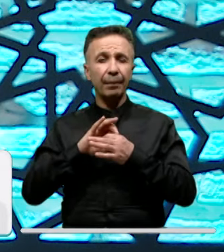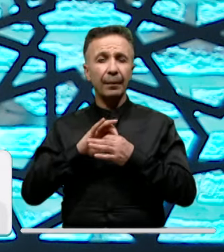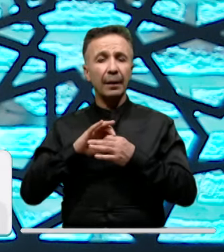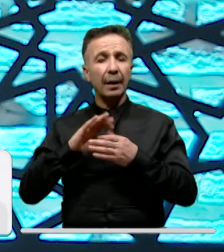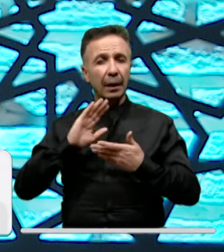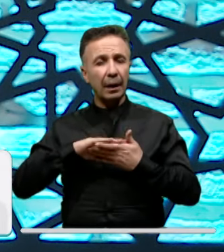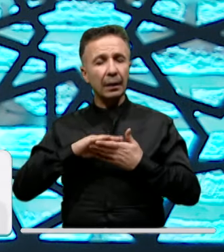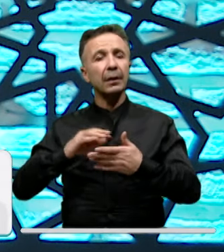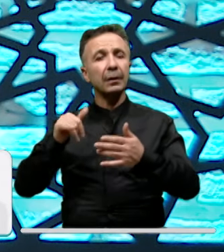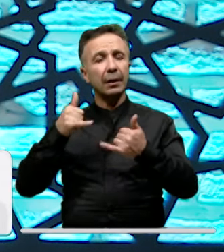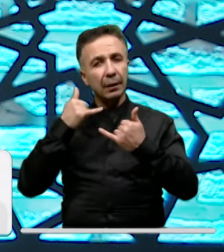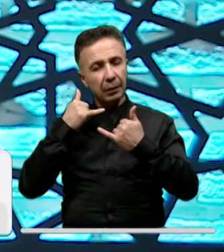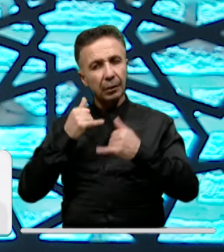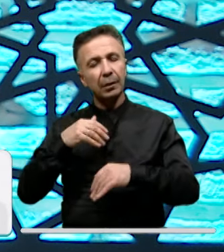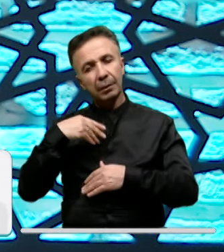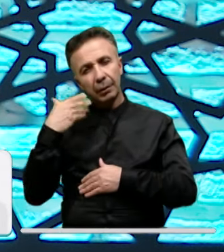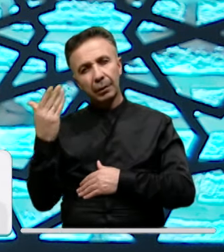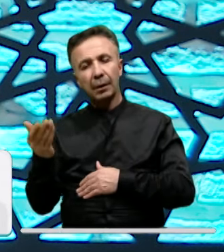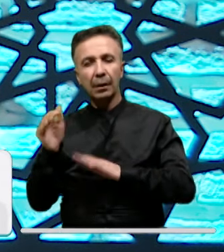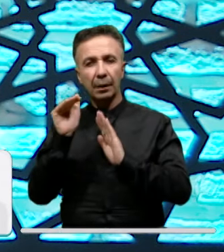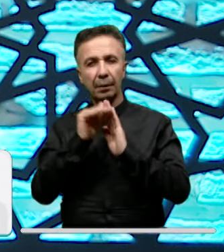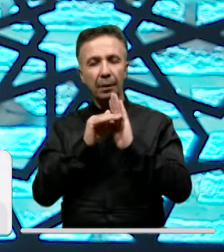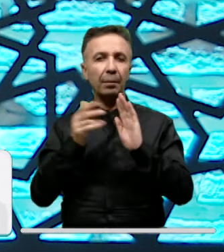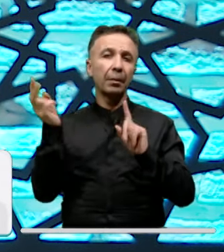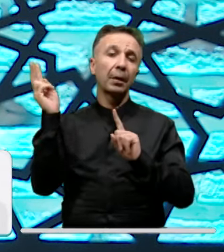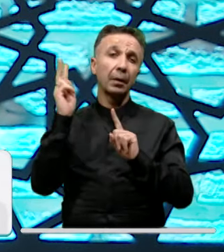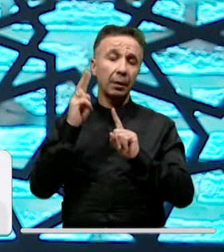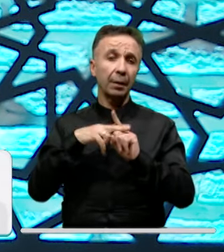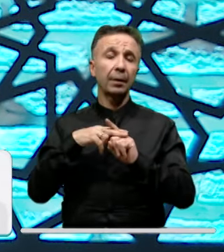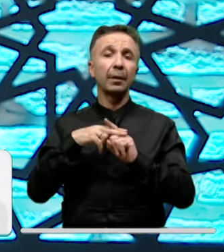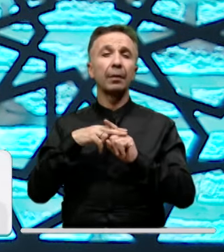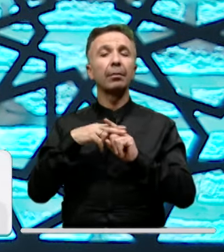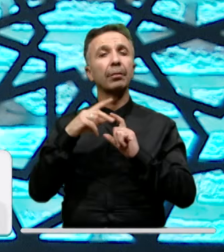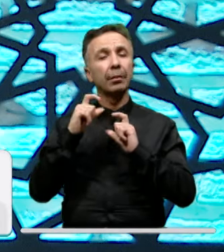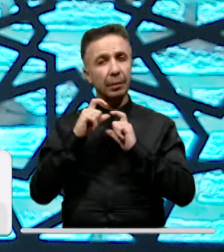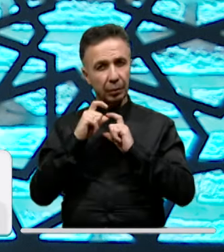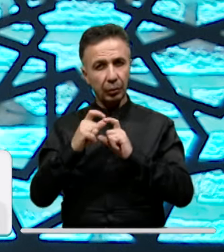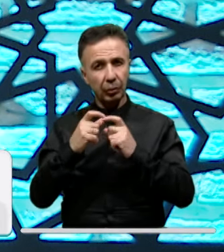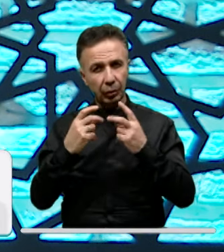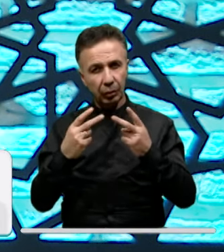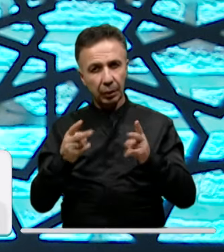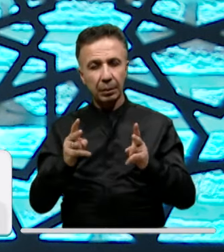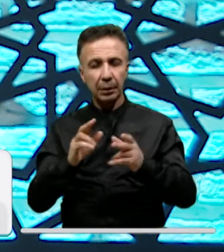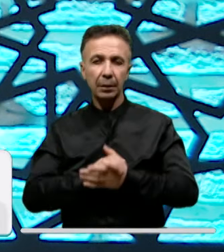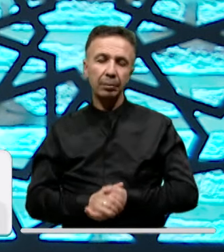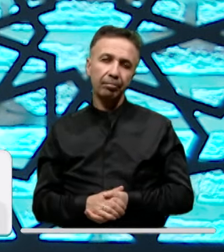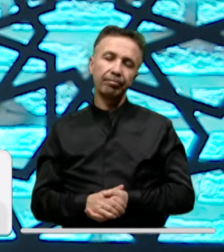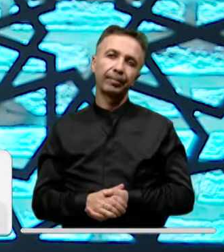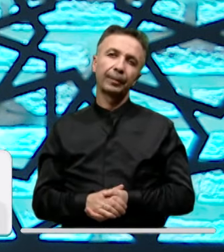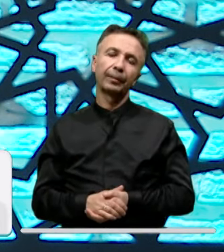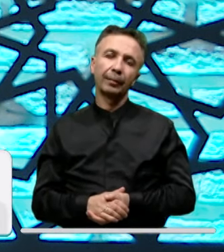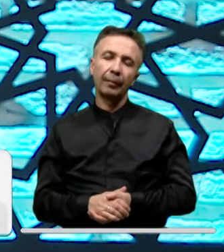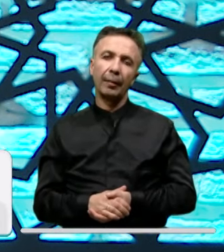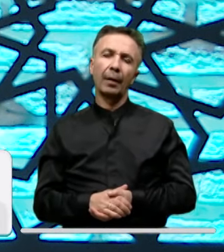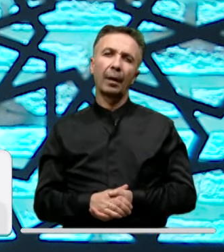294-4294 nolu telefon numarasını tuşladığınızda Diyanete Soralım ekibinden ekip arkadaşlarımızla ufacık bir ön görüşme yaptıktan sonra